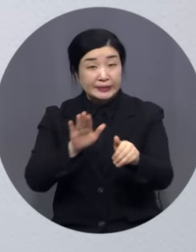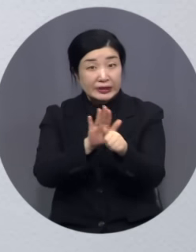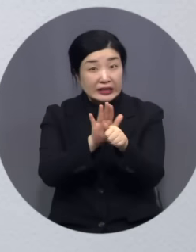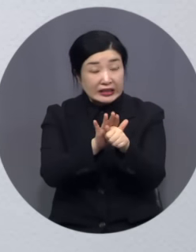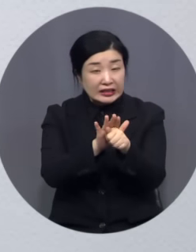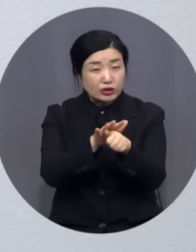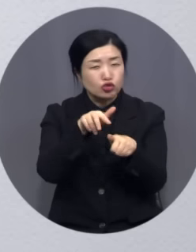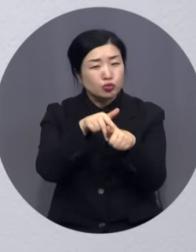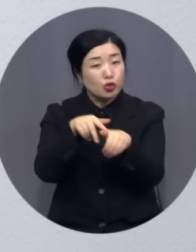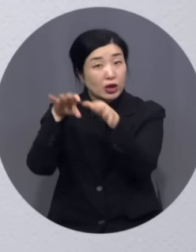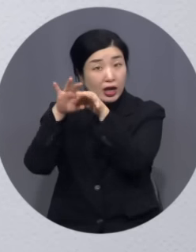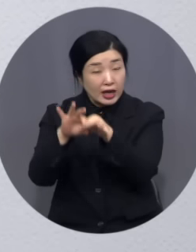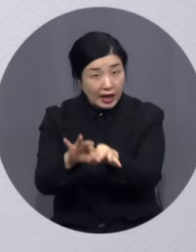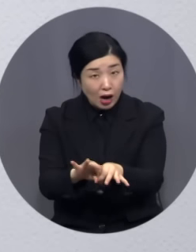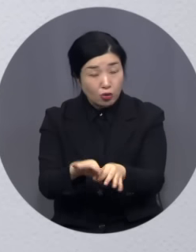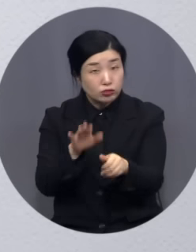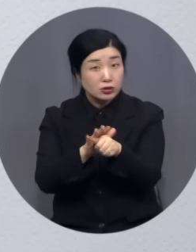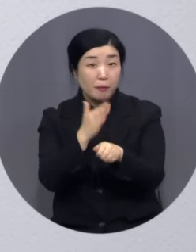후보를 계속